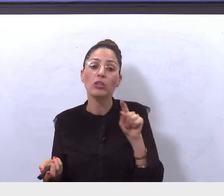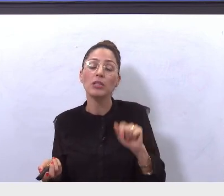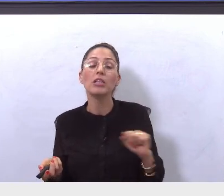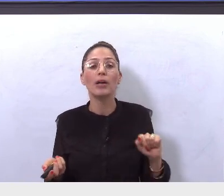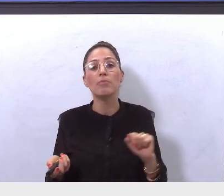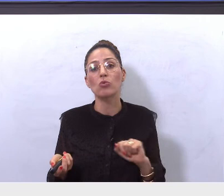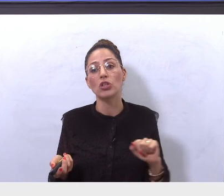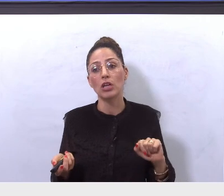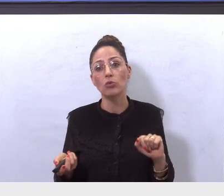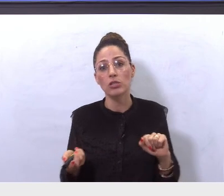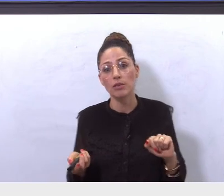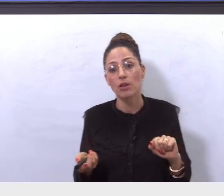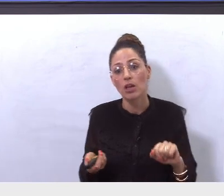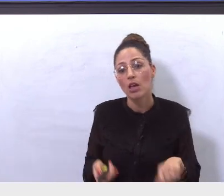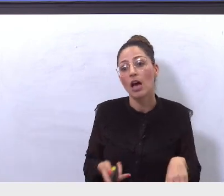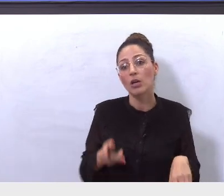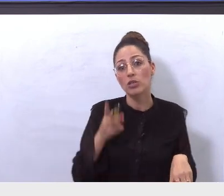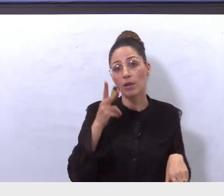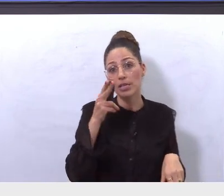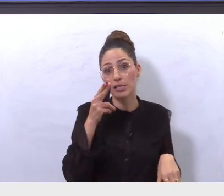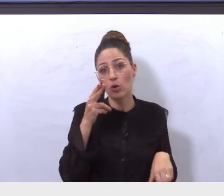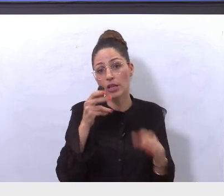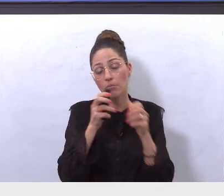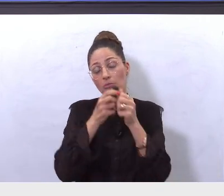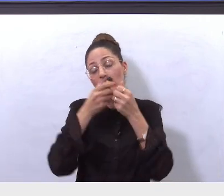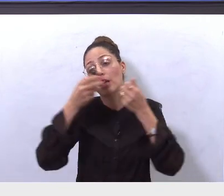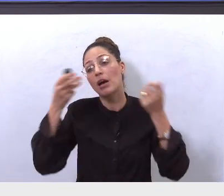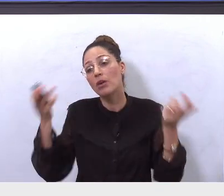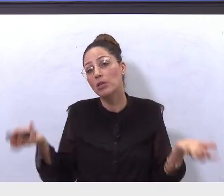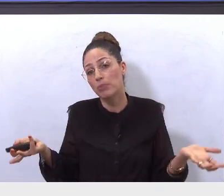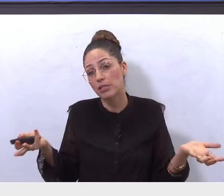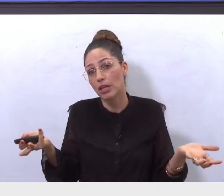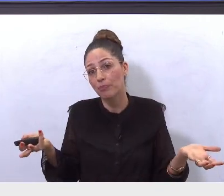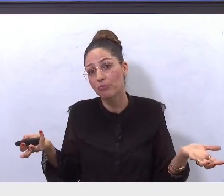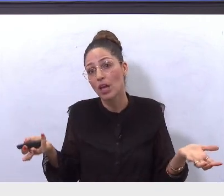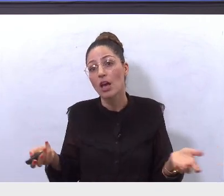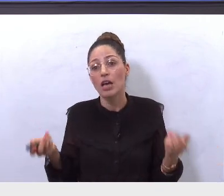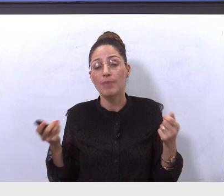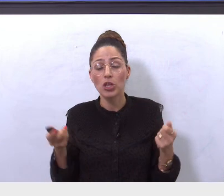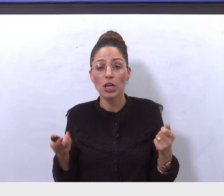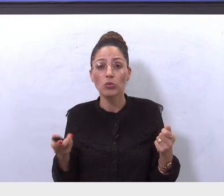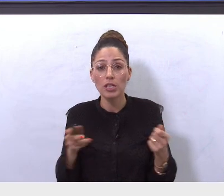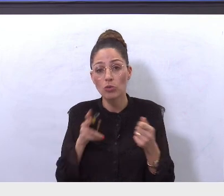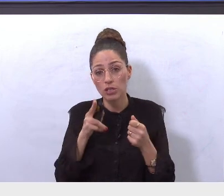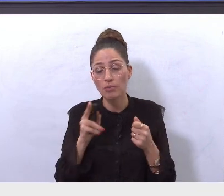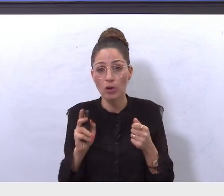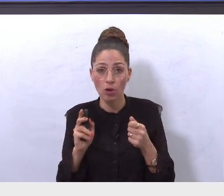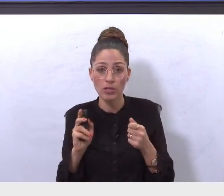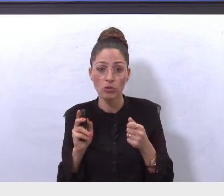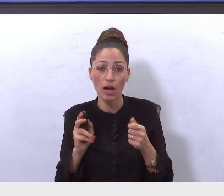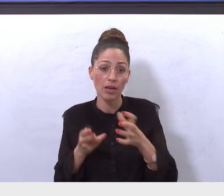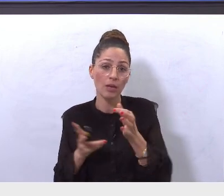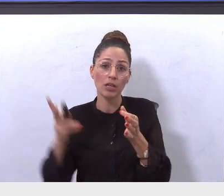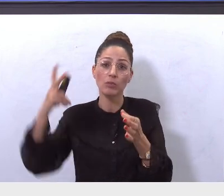הפרחים לא תמיד נדבקים בצורה שאנחנו רוצים. אנחנו צריכים לגזור אותם, וחלקם גם מתפזרים. אז מה שאנחנו עושים, גוזרים